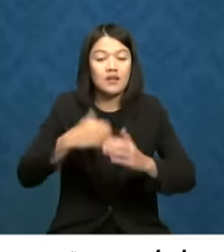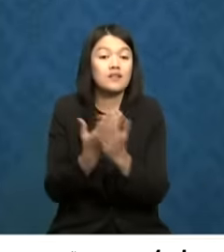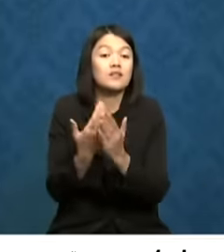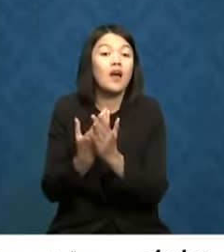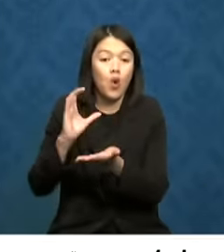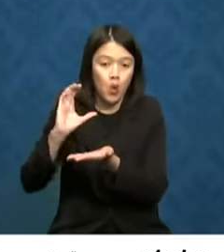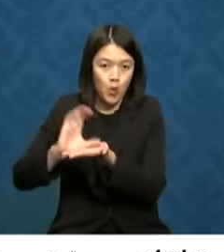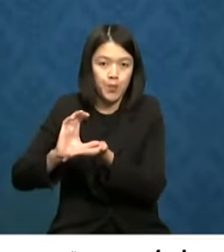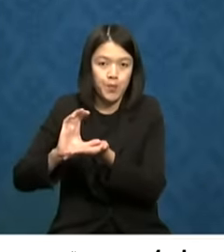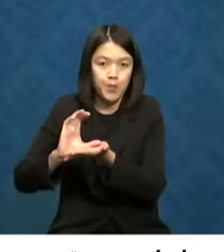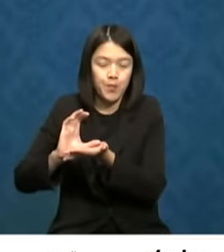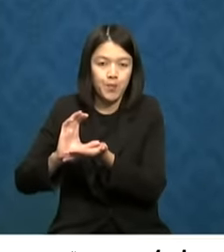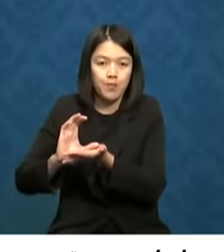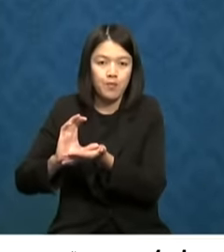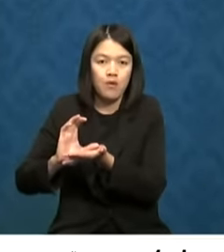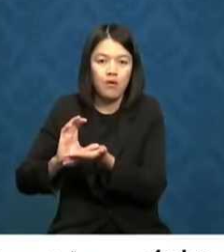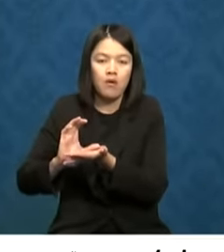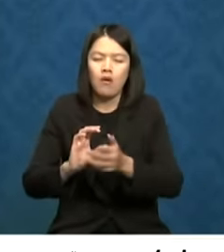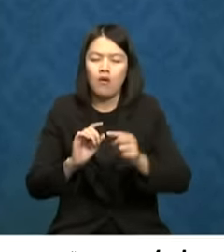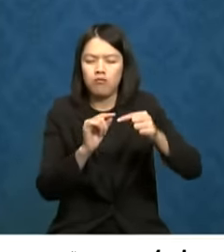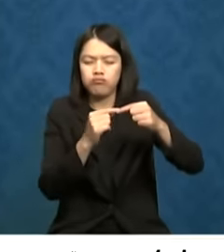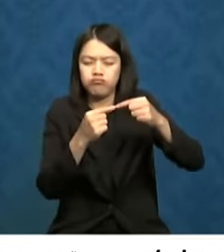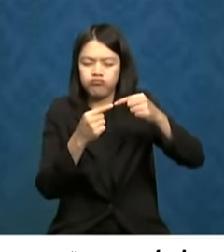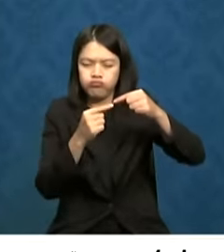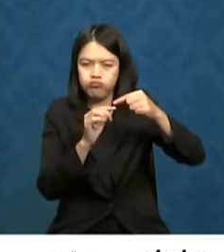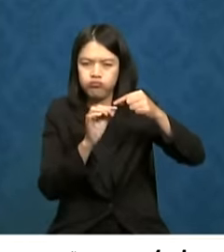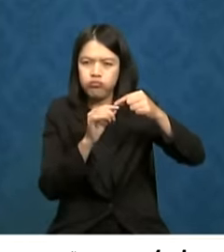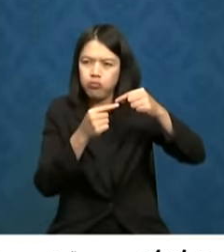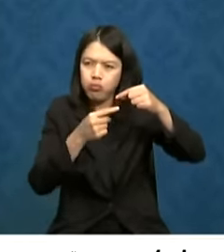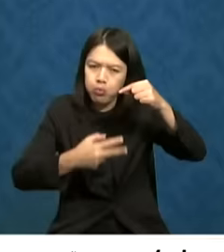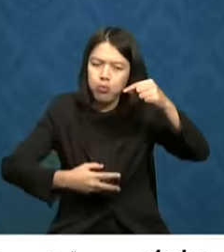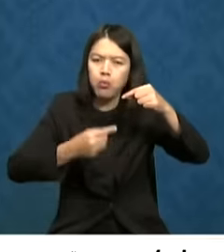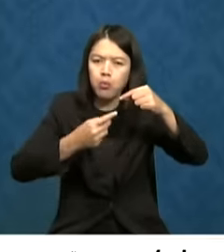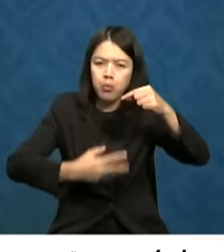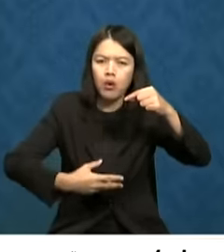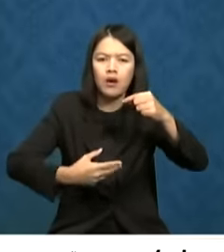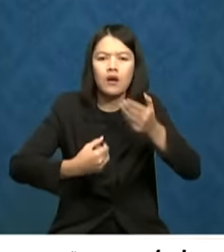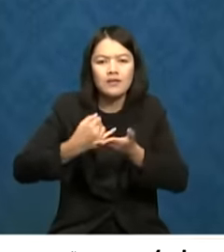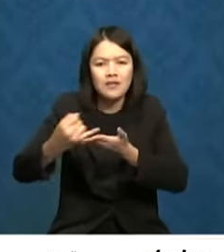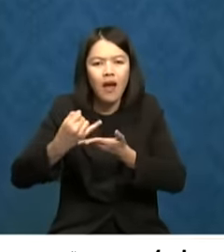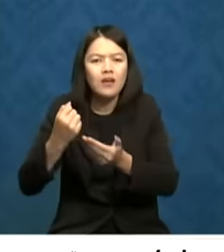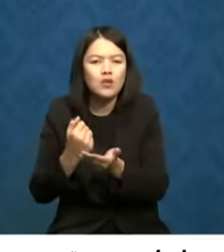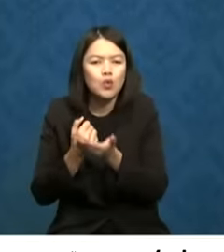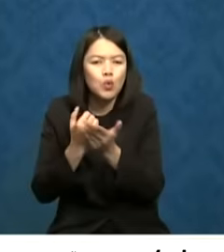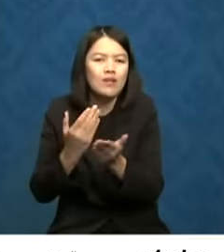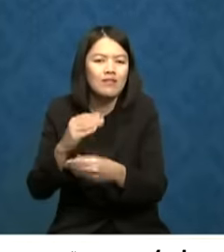ประมาณที่เป็นรายการประเภทค่าใช้จ่ายเพื่อการกระตุ้น